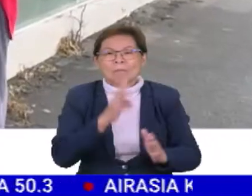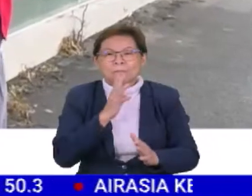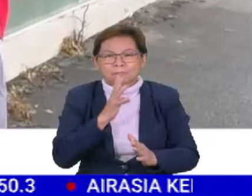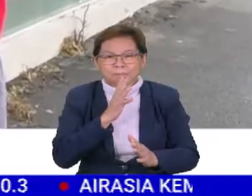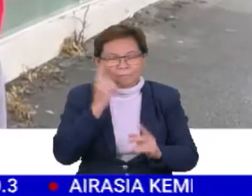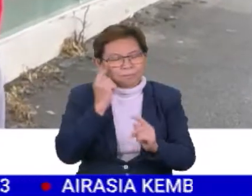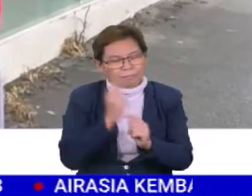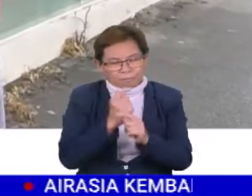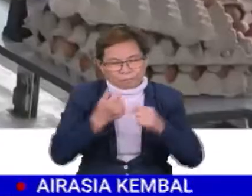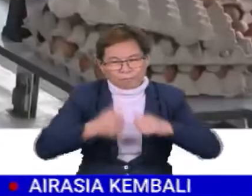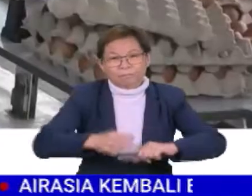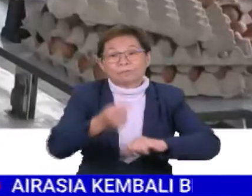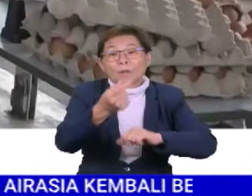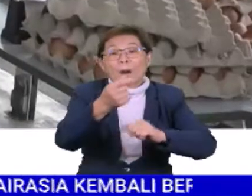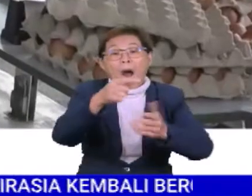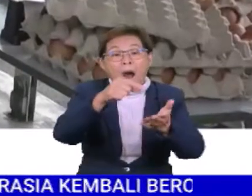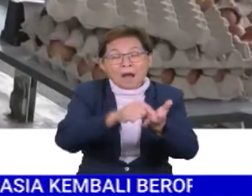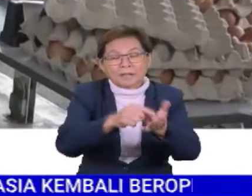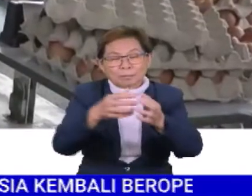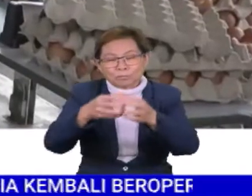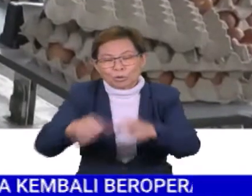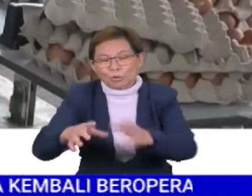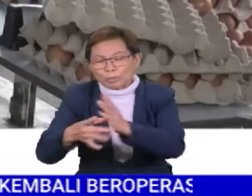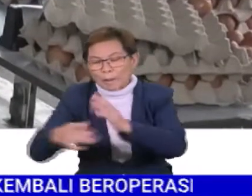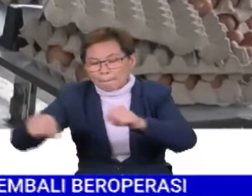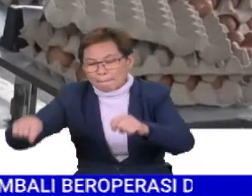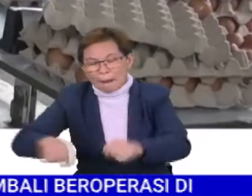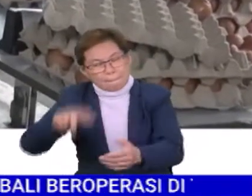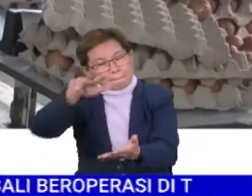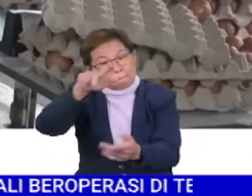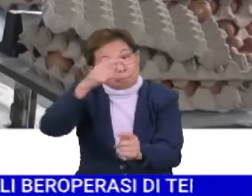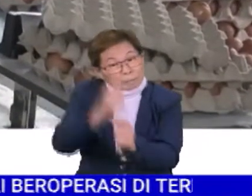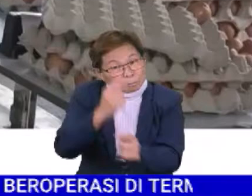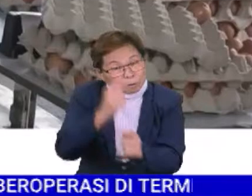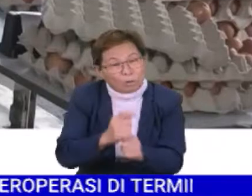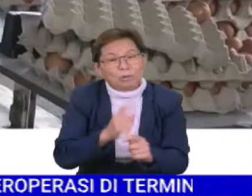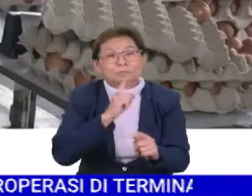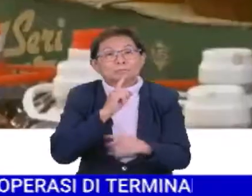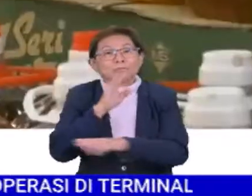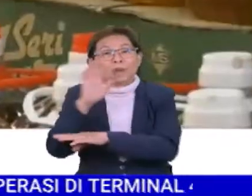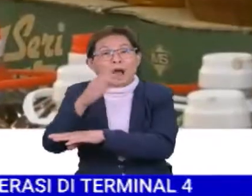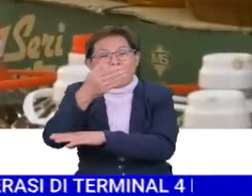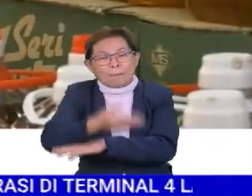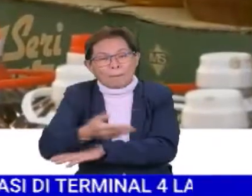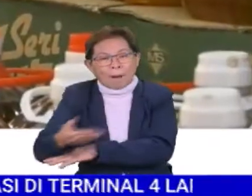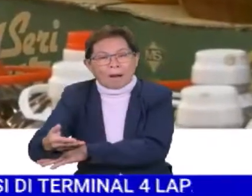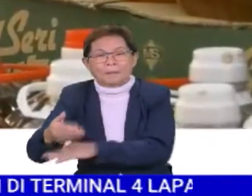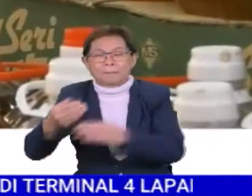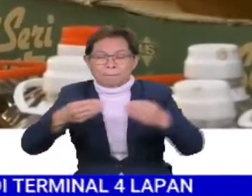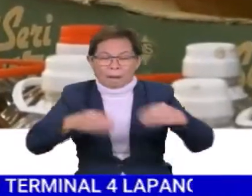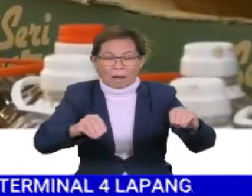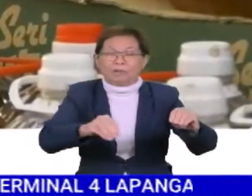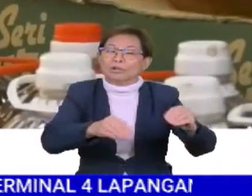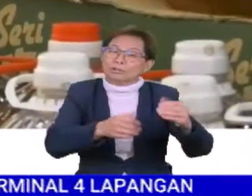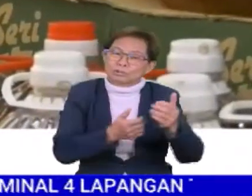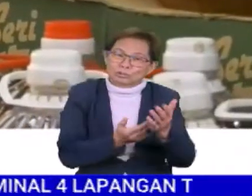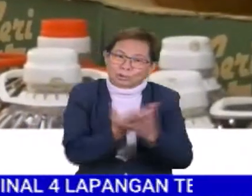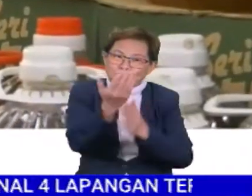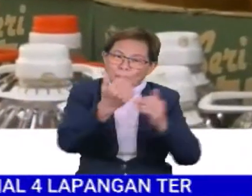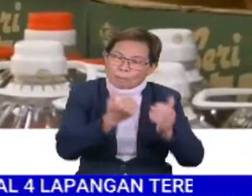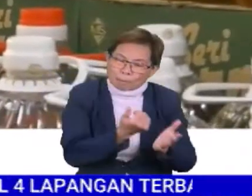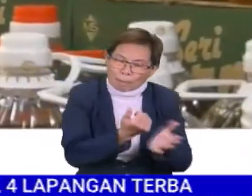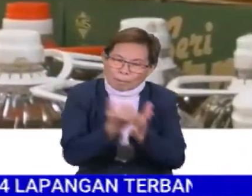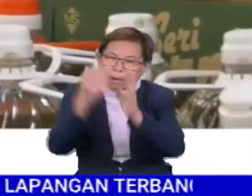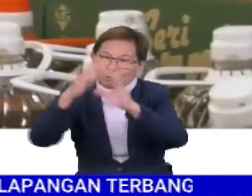beliau, pengekalan harga silik ayam, telur dan minyak masak adalah bagi menjamin kestabilan harga barangan di pasaran sekaligus membantu